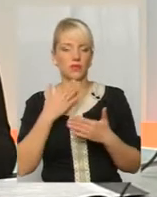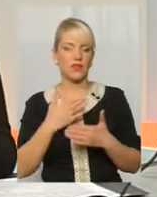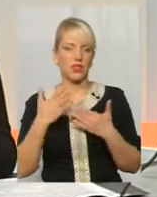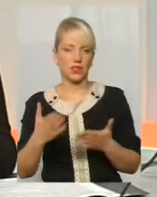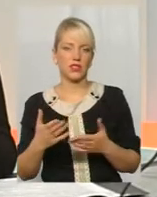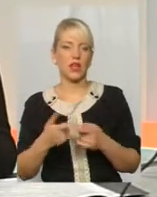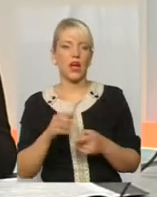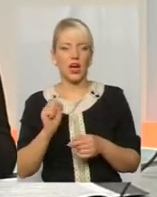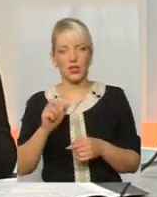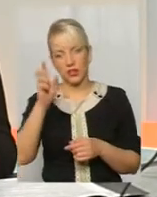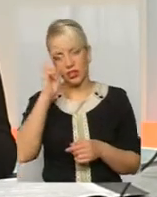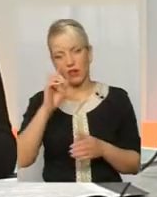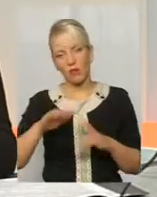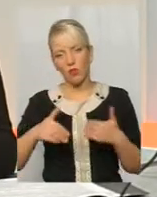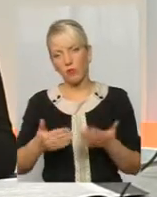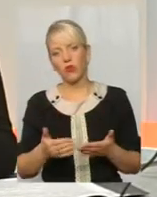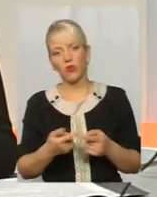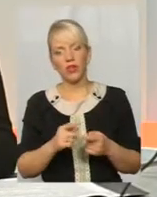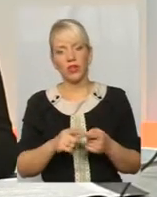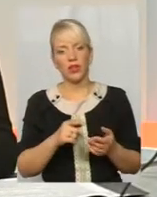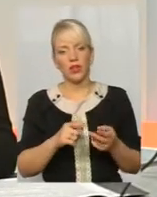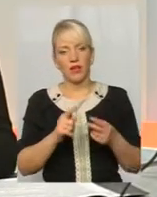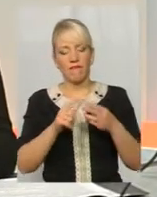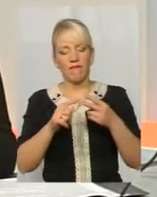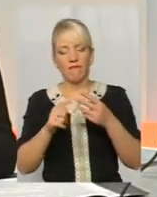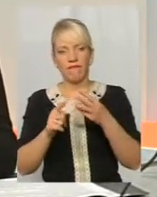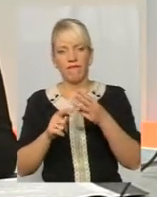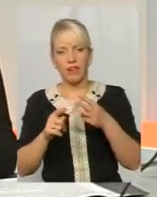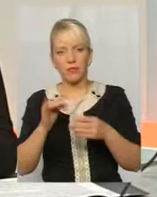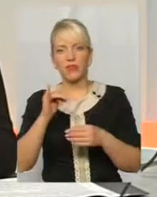а держава йому пропонує певний вибір в даній